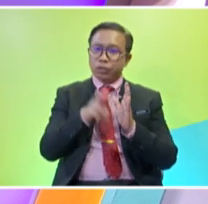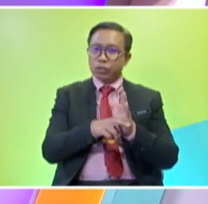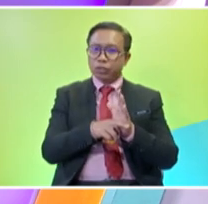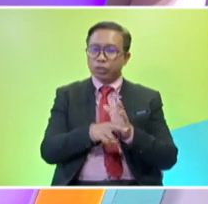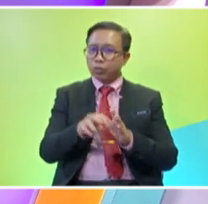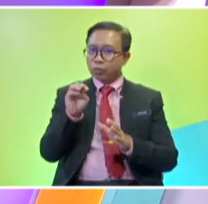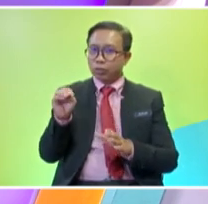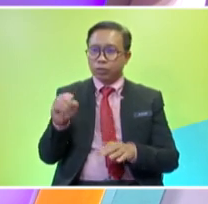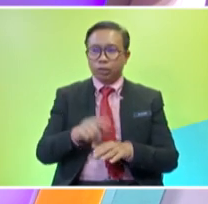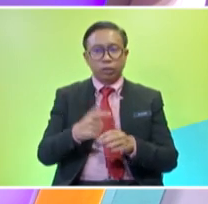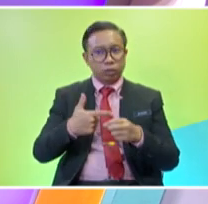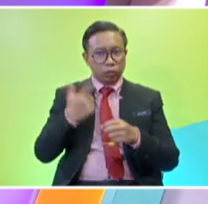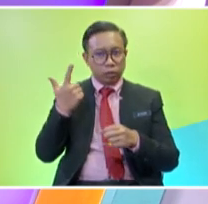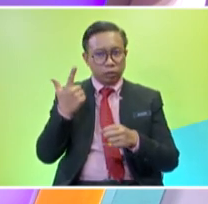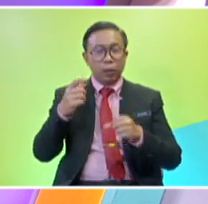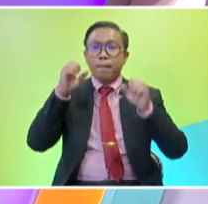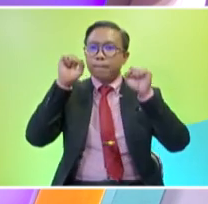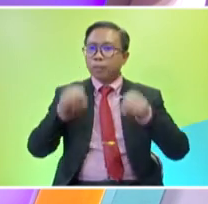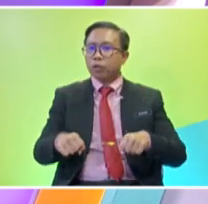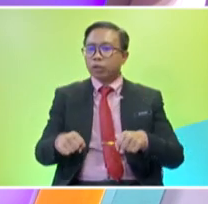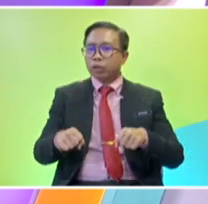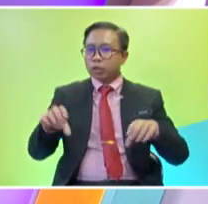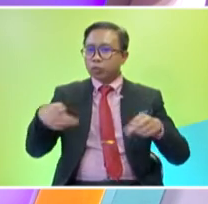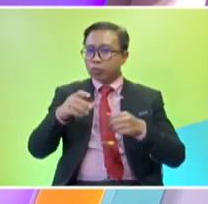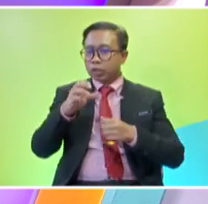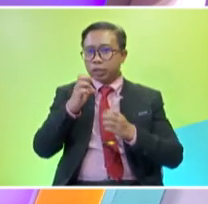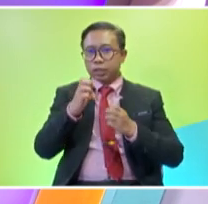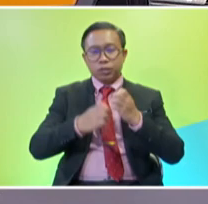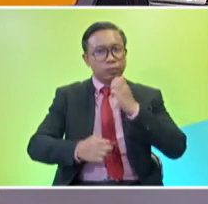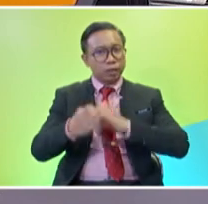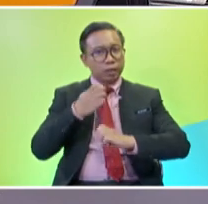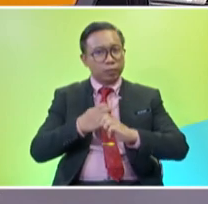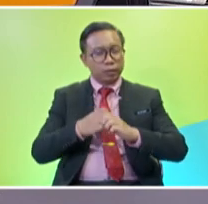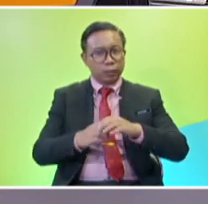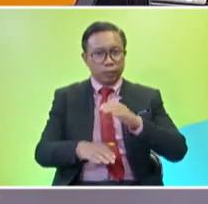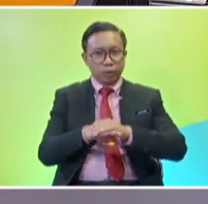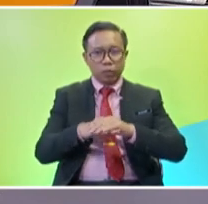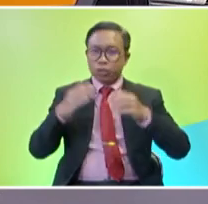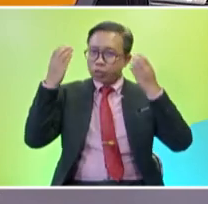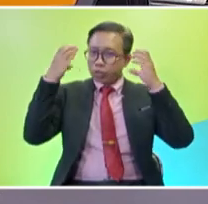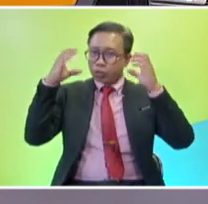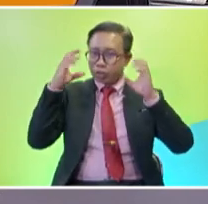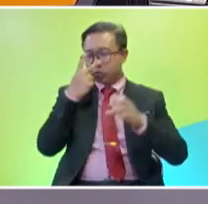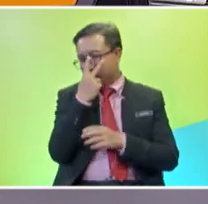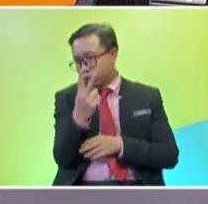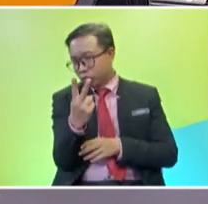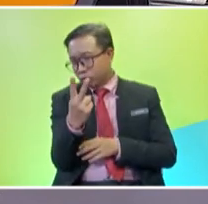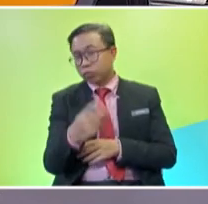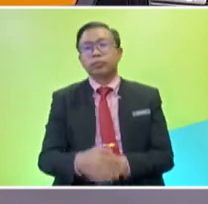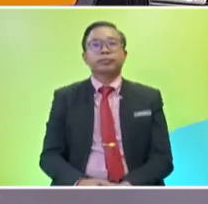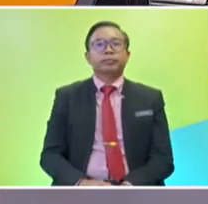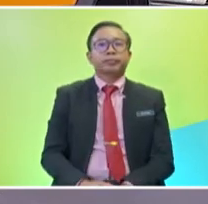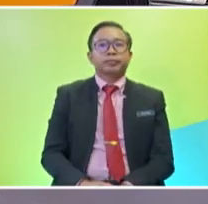di luar sana boleh lakukan eksperimen ini di bawah pantauan Cikgu di sekolah dan ini